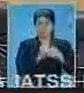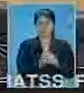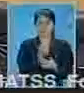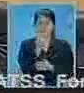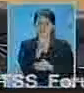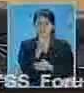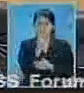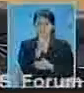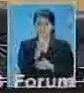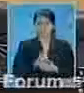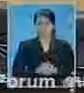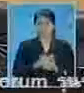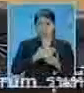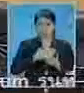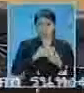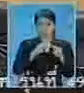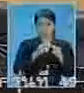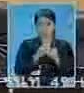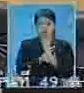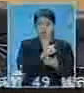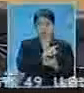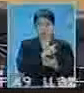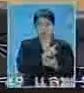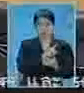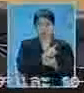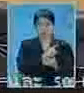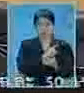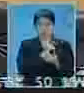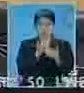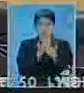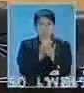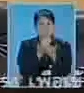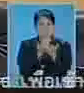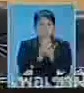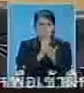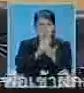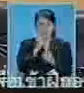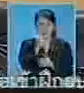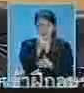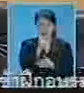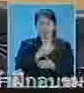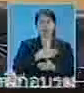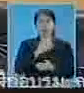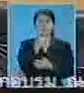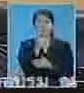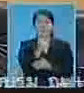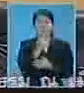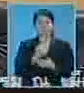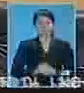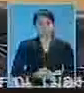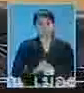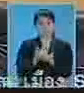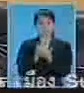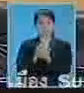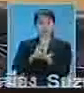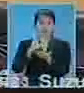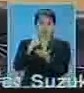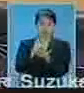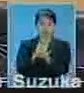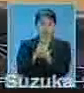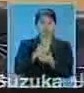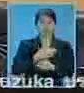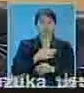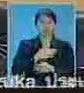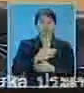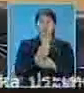าเราแบกรับภาระหนี้สินนี้ได้หรือไม่ก็คือดูภาระหนี้ต่องบประมาณนะครับก็คือดูว่าเรามีความ